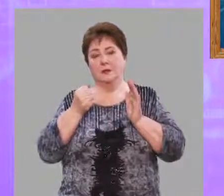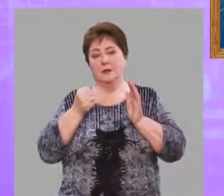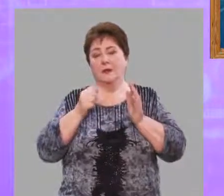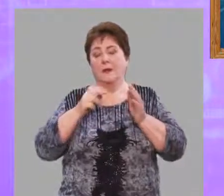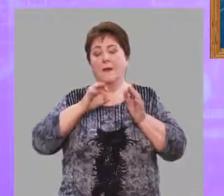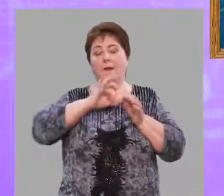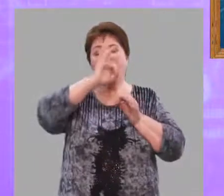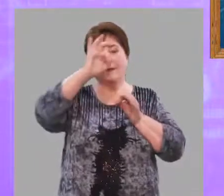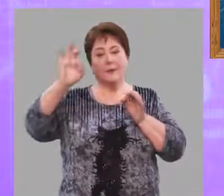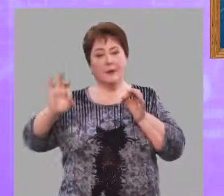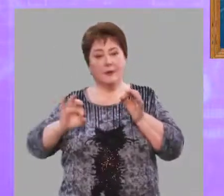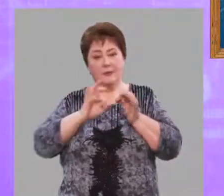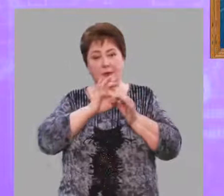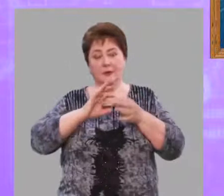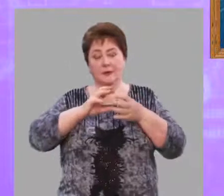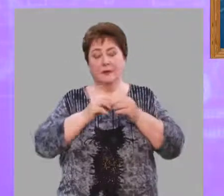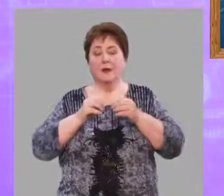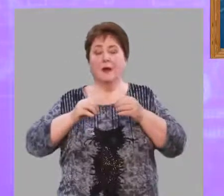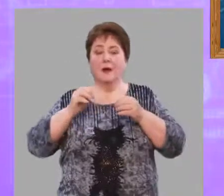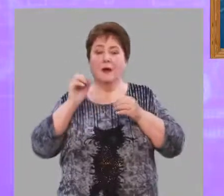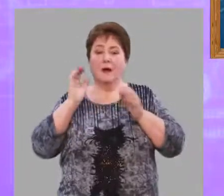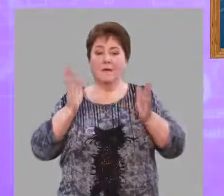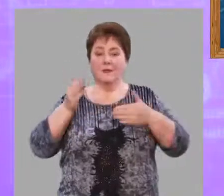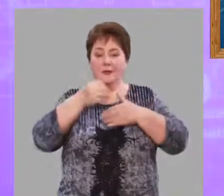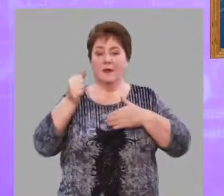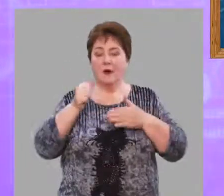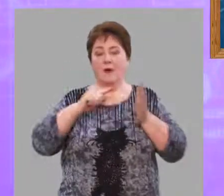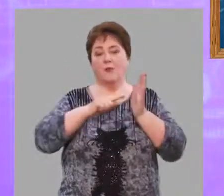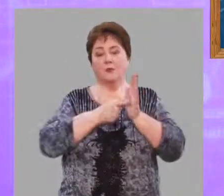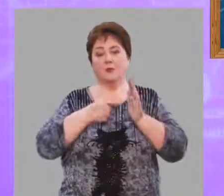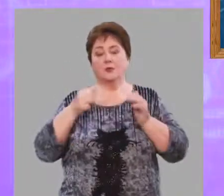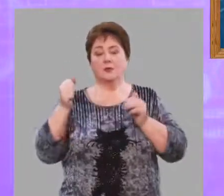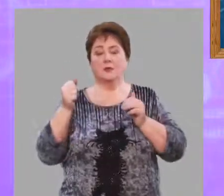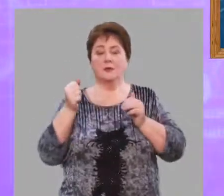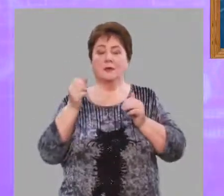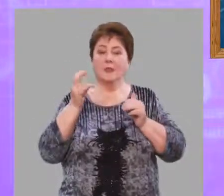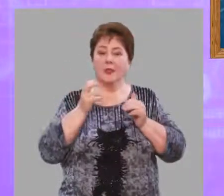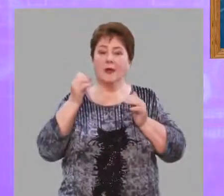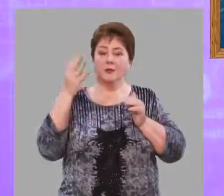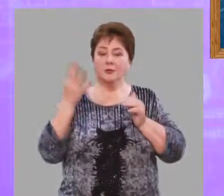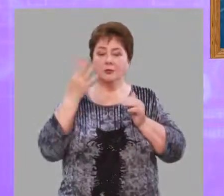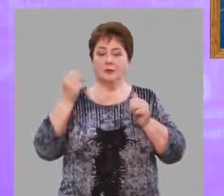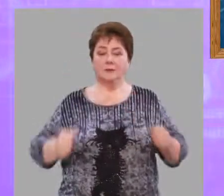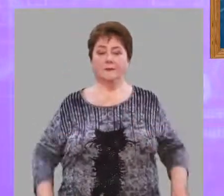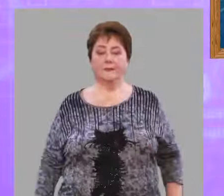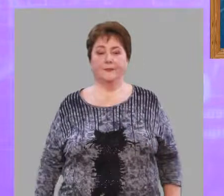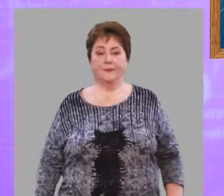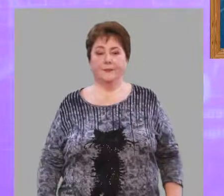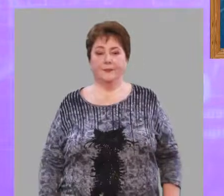И периметр квадрата по формуле а, умноженное на 4.